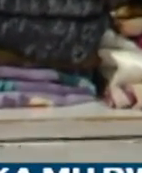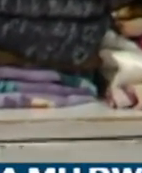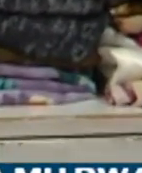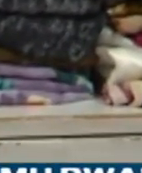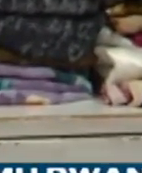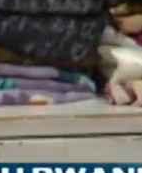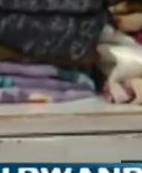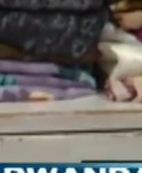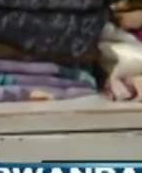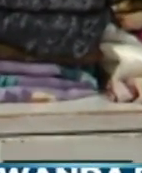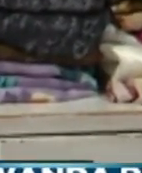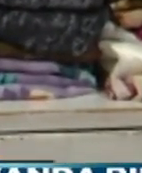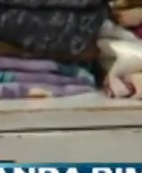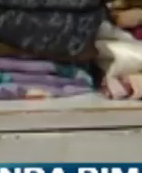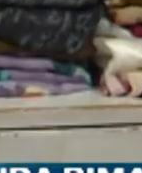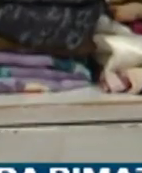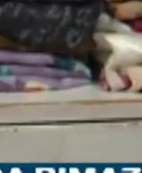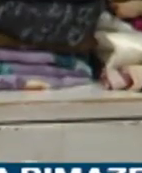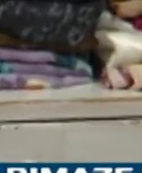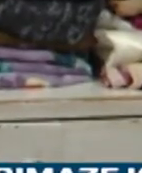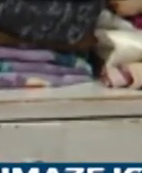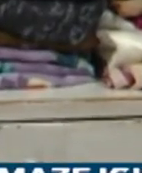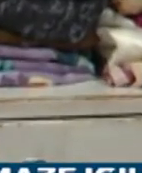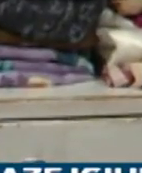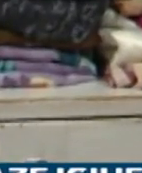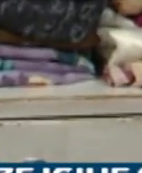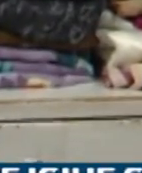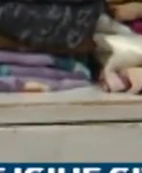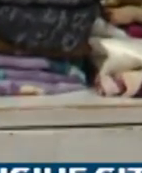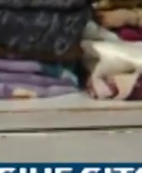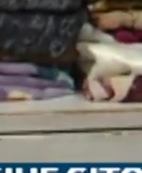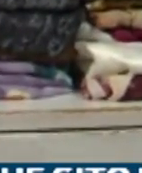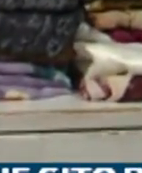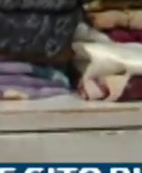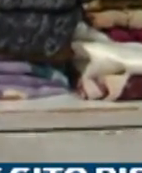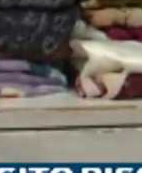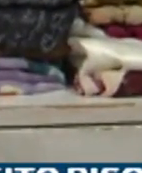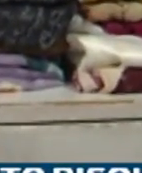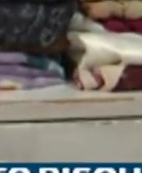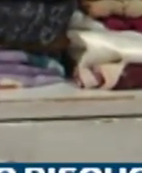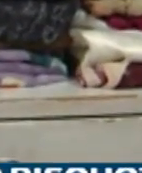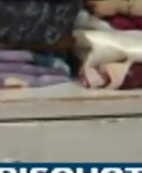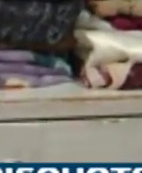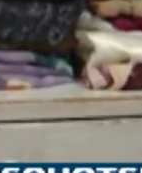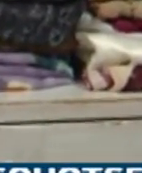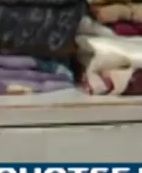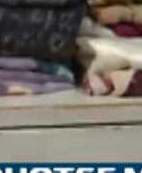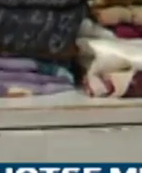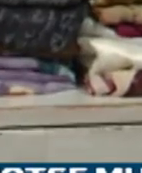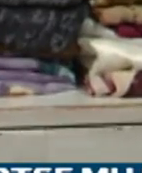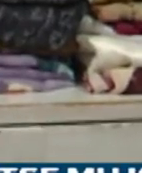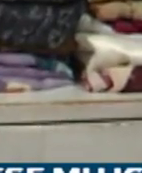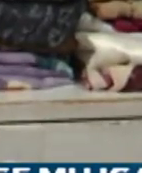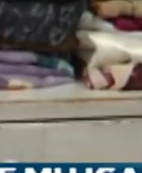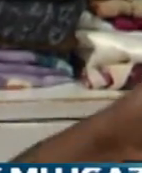naze, baramubwira ngo basanze yanduye, natahe amara ibyumweru bibiri mu rugo. Twahise tugira ubwoba,